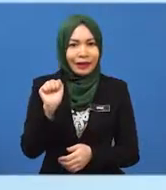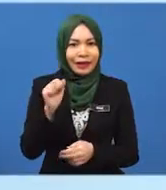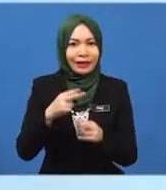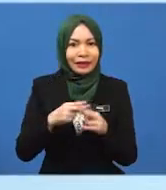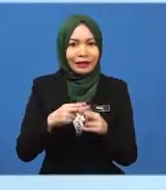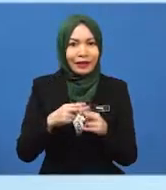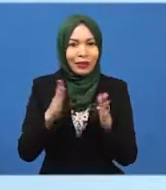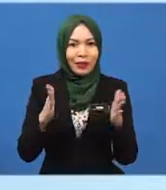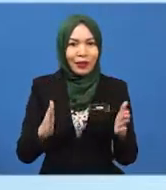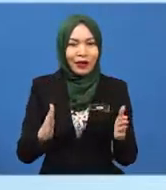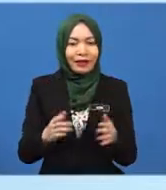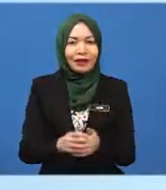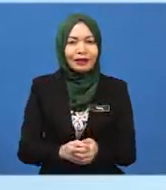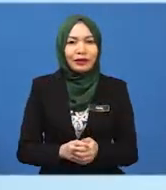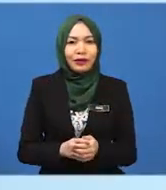Dr. Hafiz,